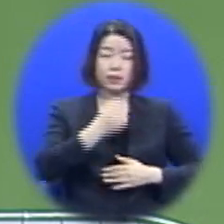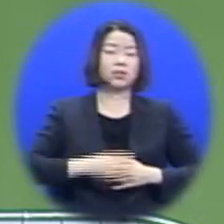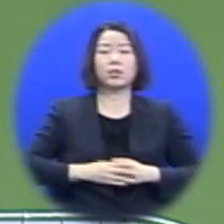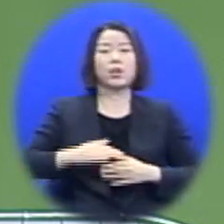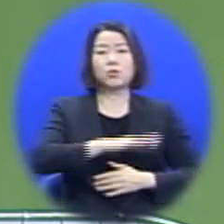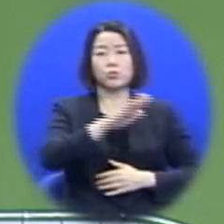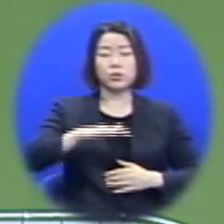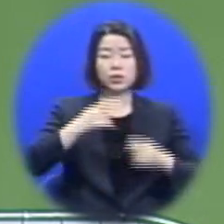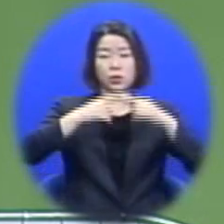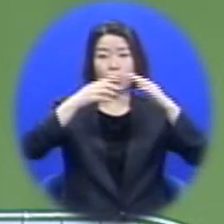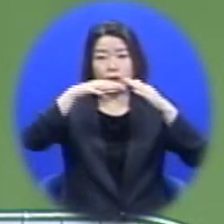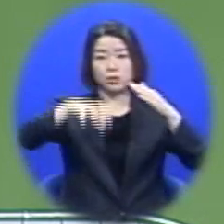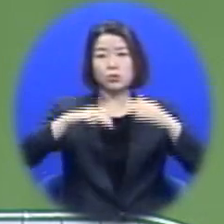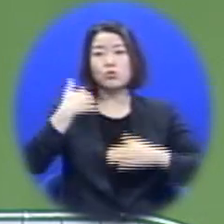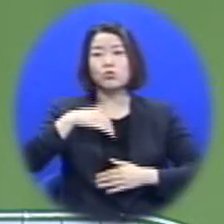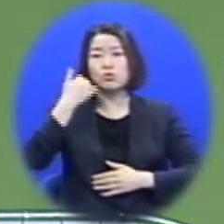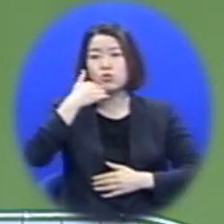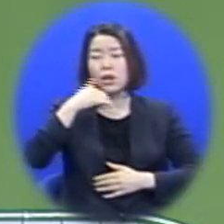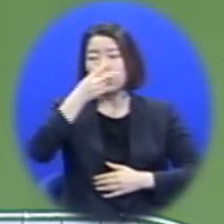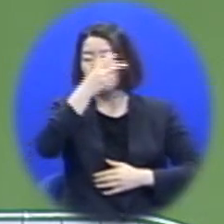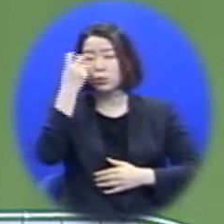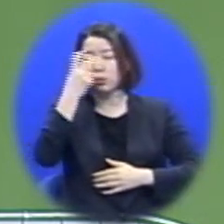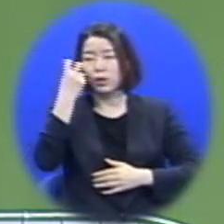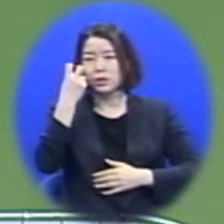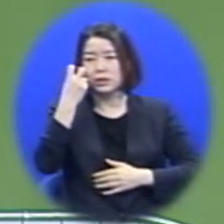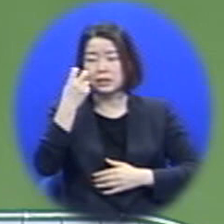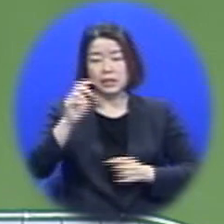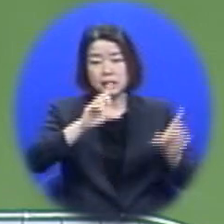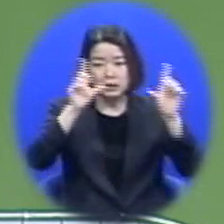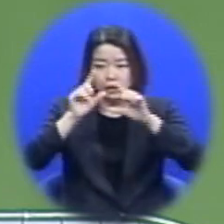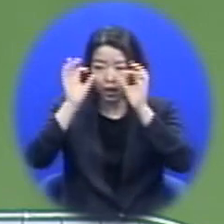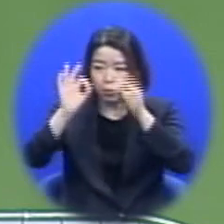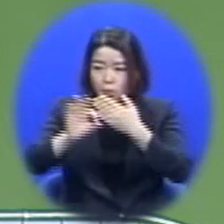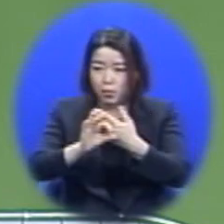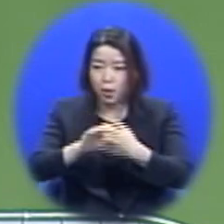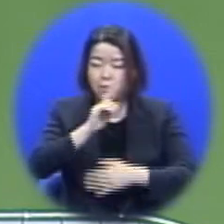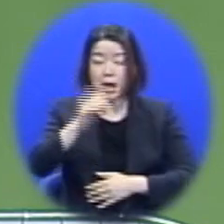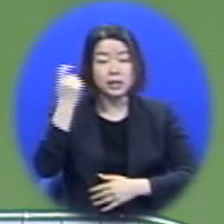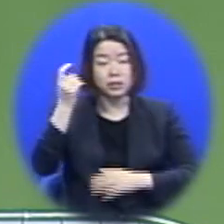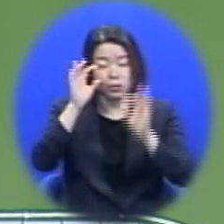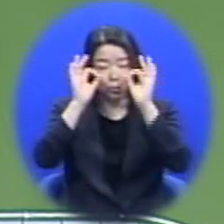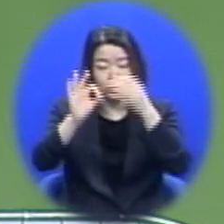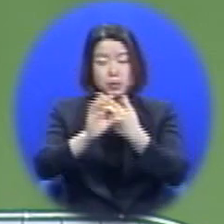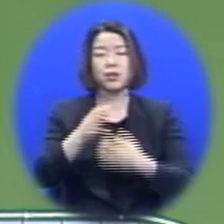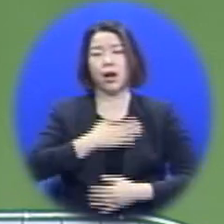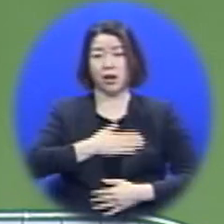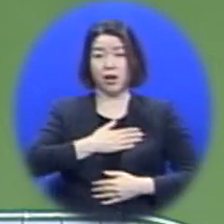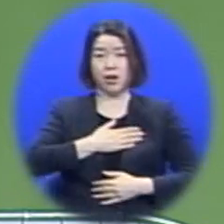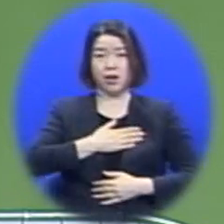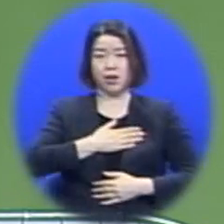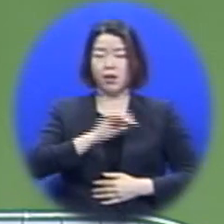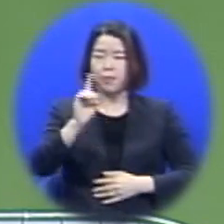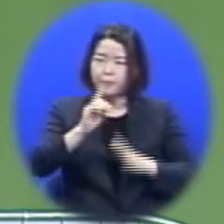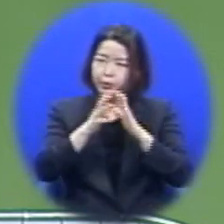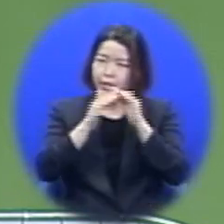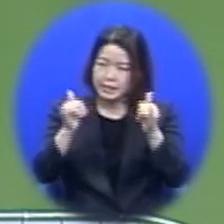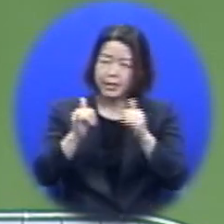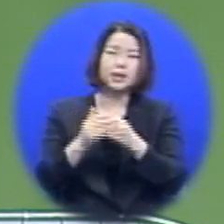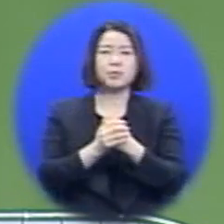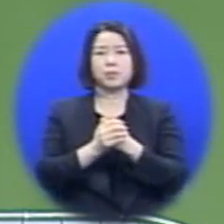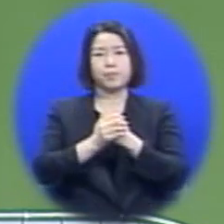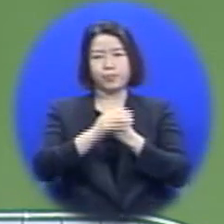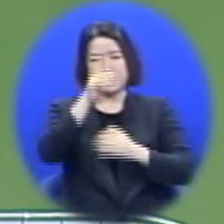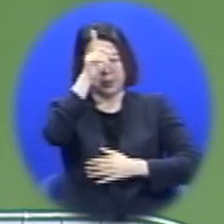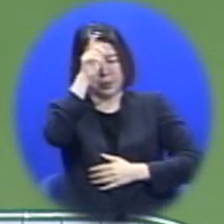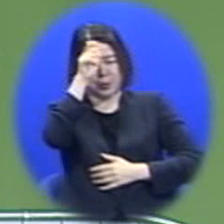우리 교회에서도 누가 똑똑한지 조금만 지내보면 다 알지요. 말 들어보면 알지요. 어떤 사람이